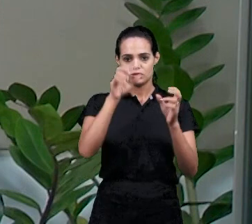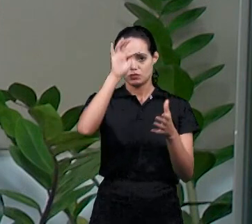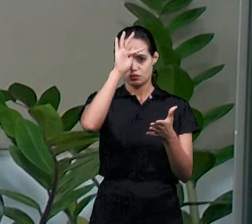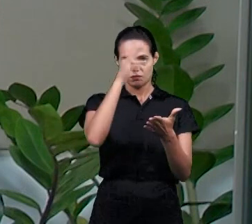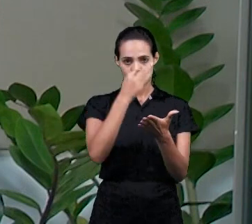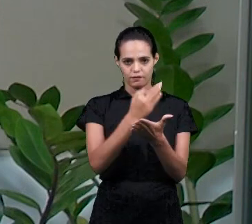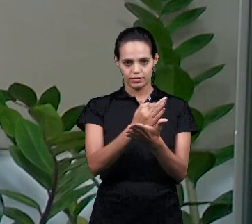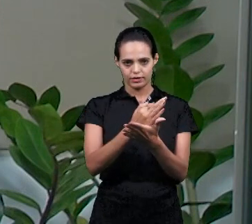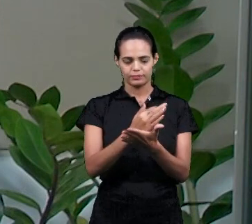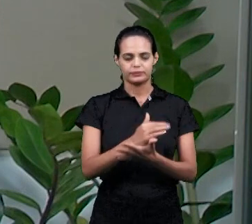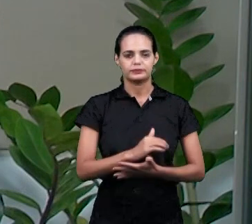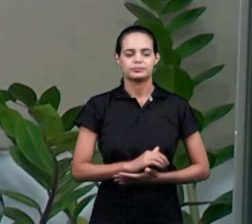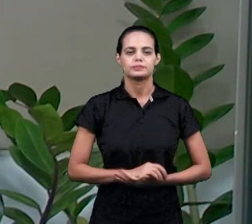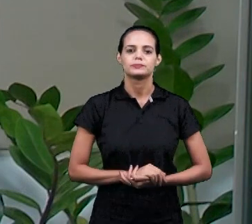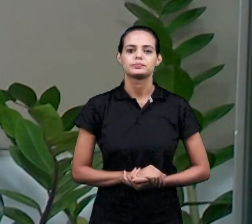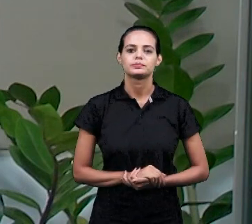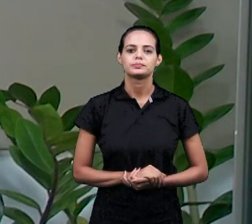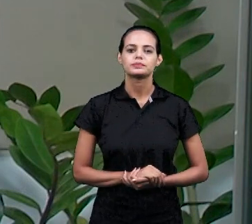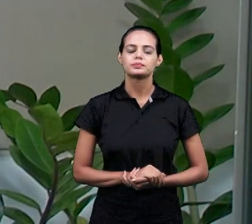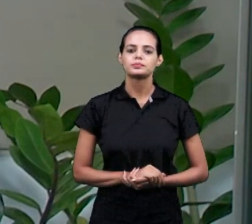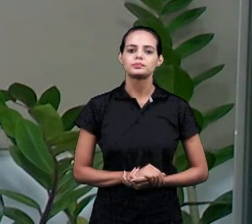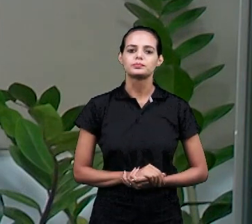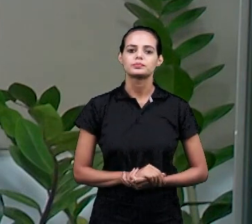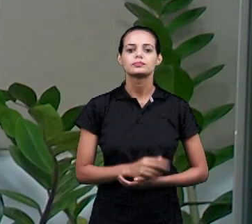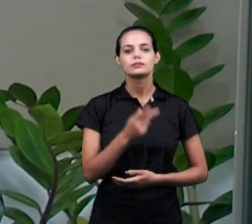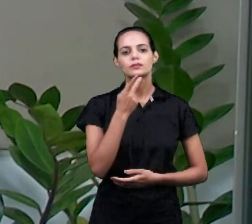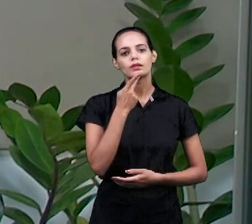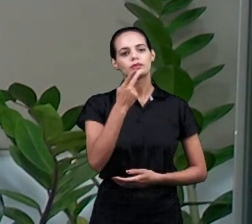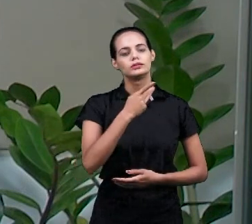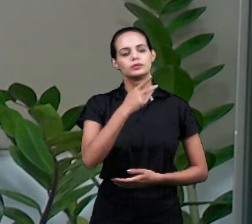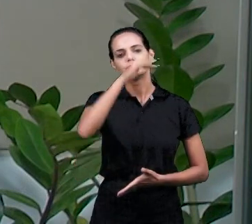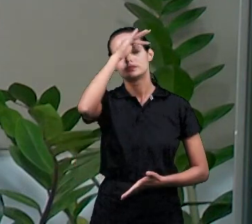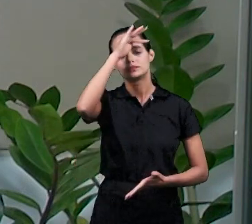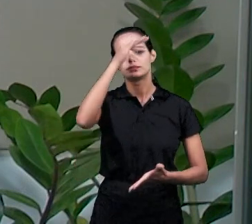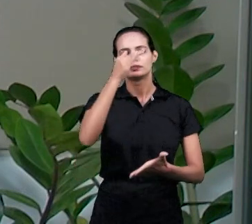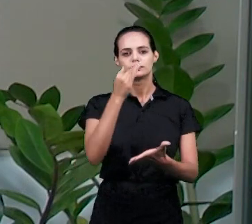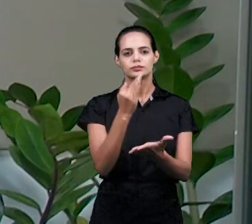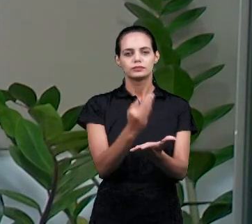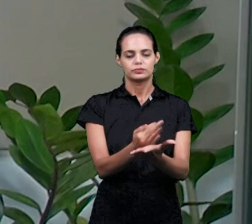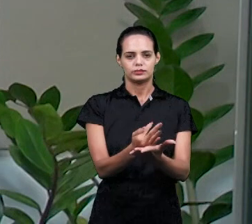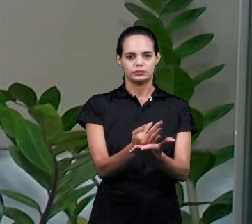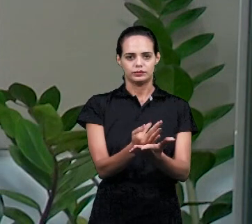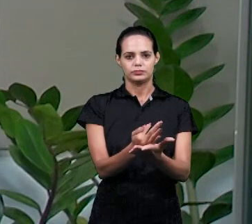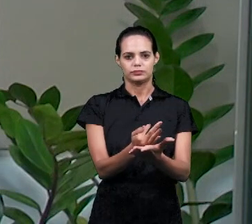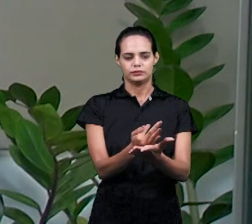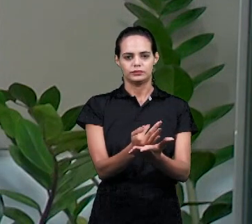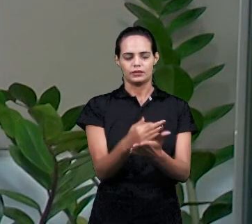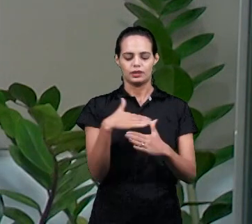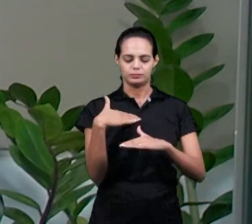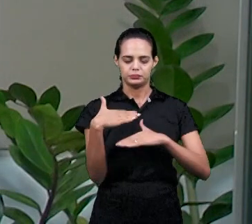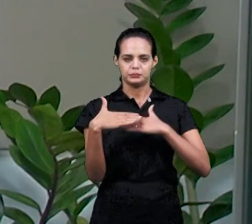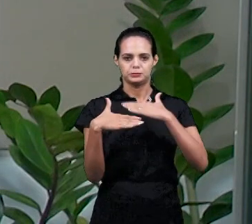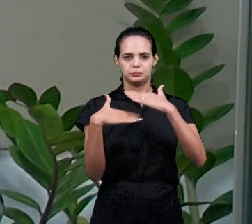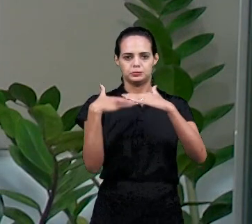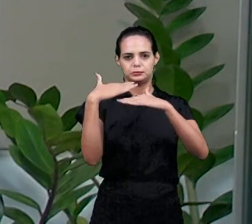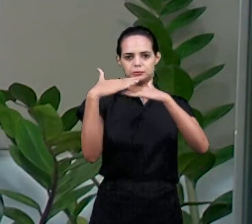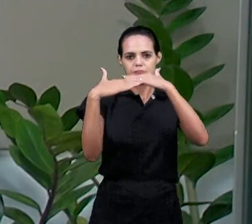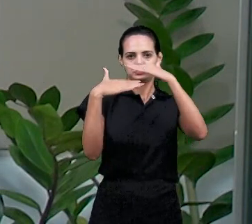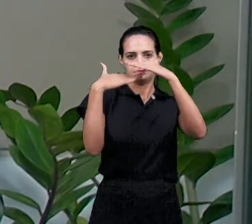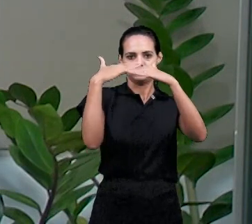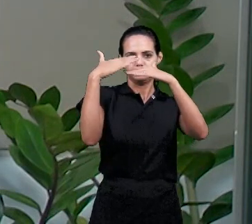foi, en parlant qu'à propos de la foi, ce qui grandit dans le chemin